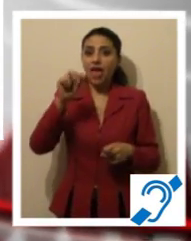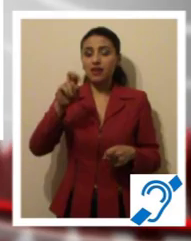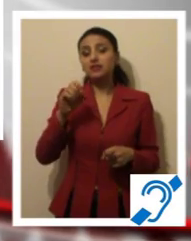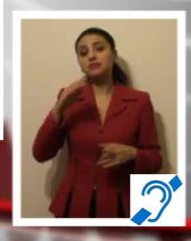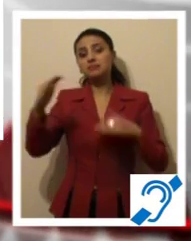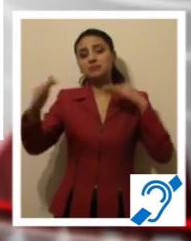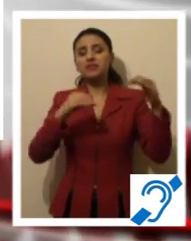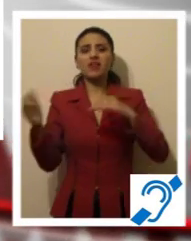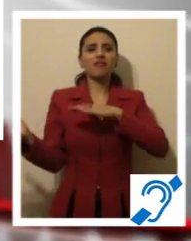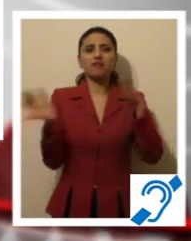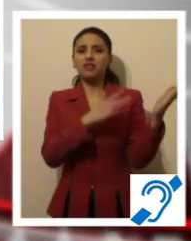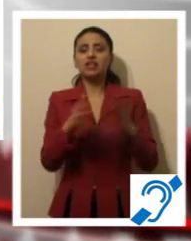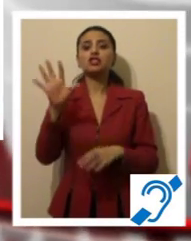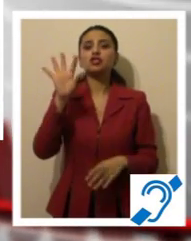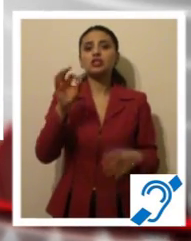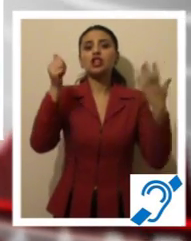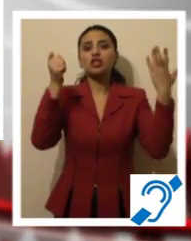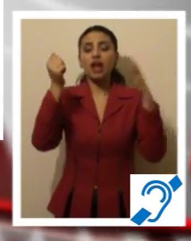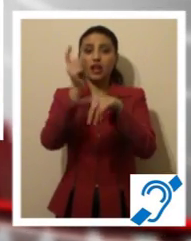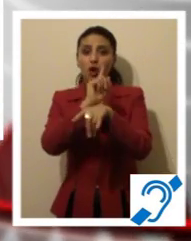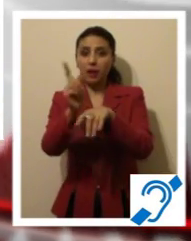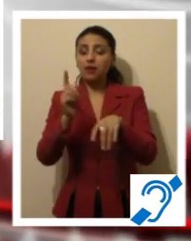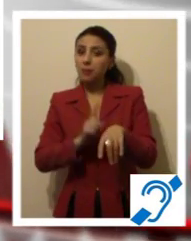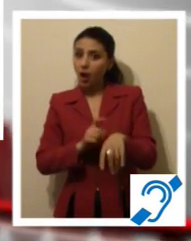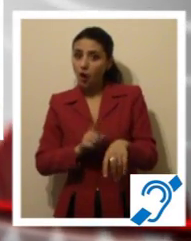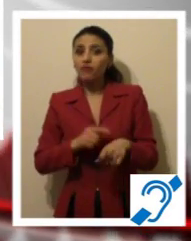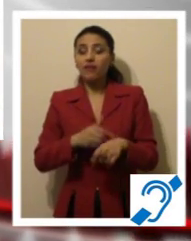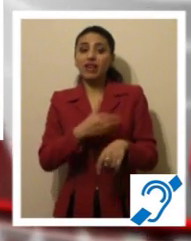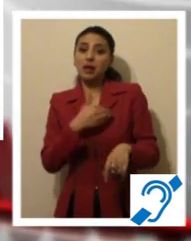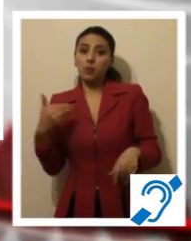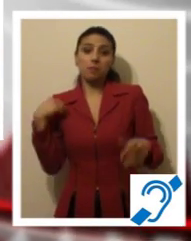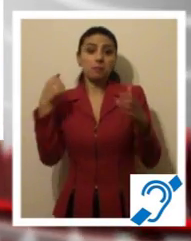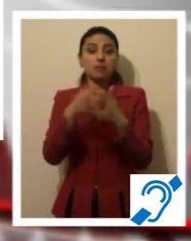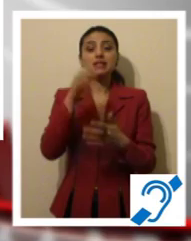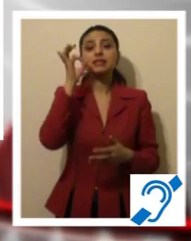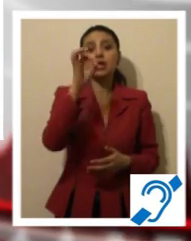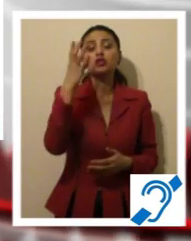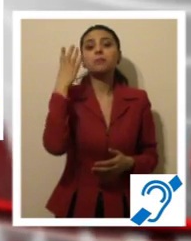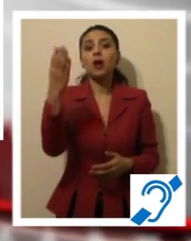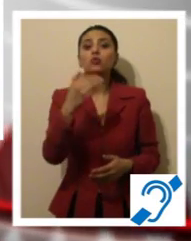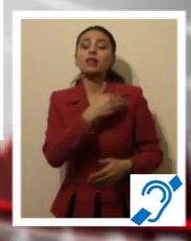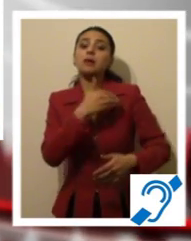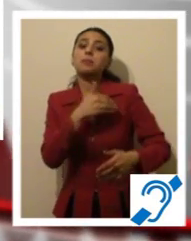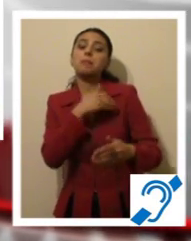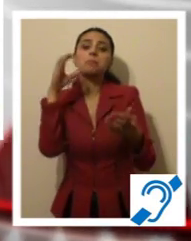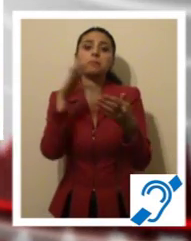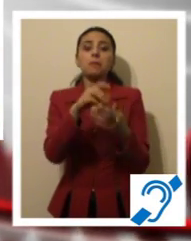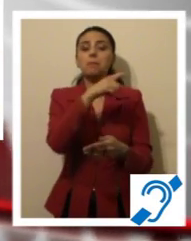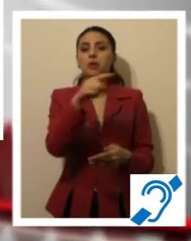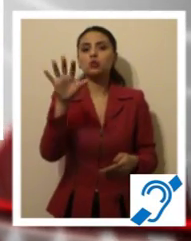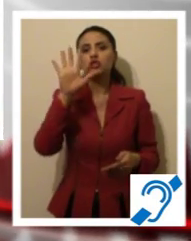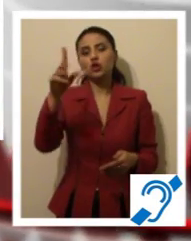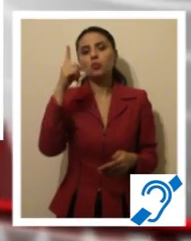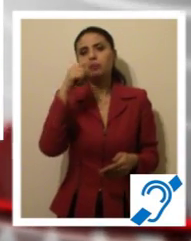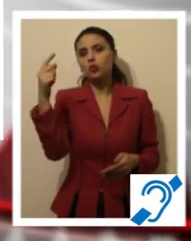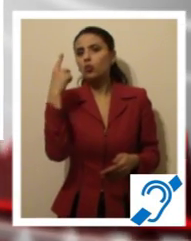de 50-60 de km pe oră. Temperaturile maxime se vor încadra între 0 și 4 grade, iar cele minime între minus 5 și minus 1 grad.